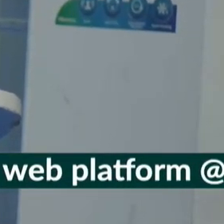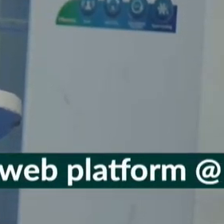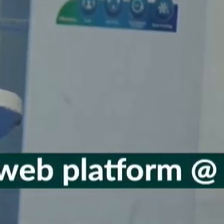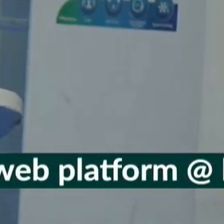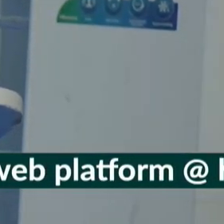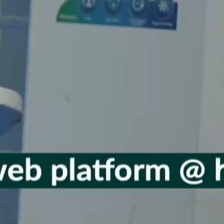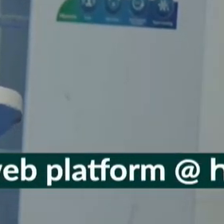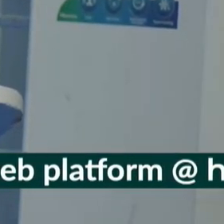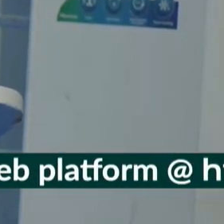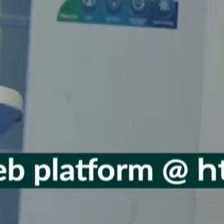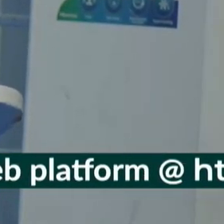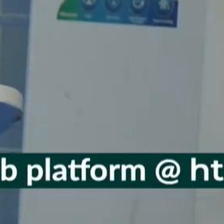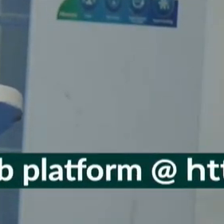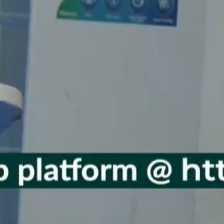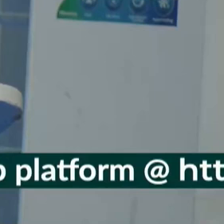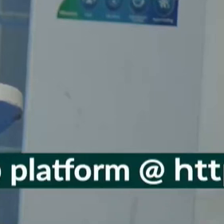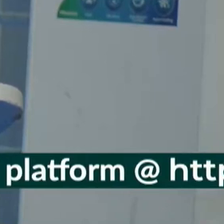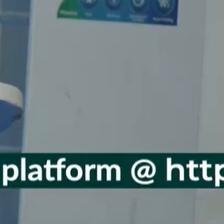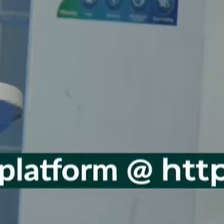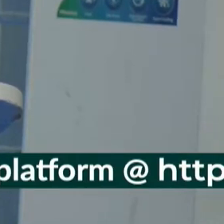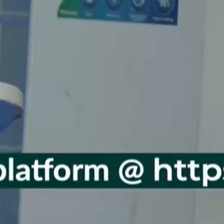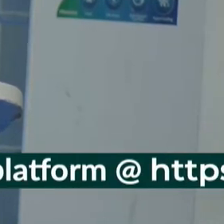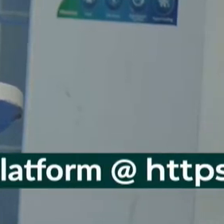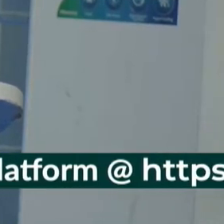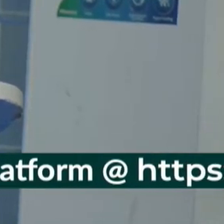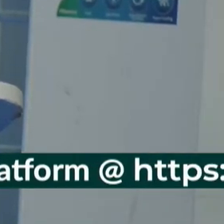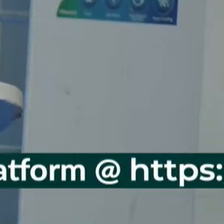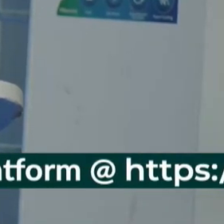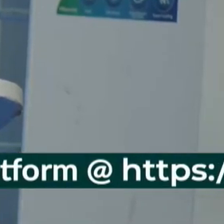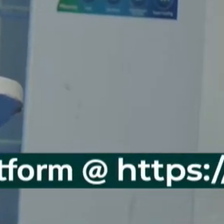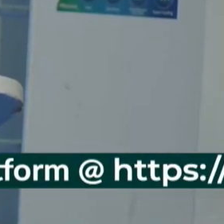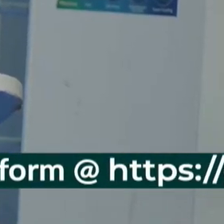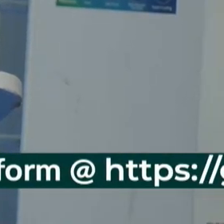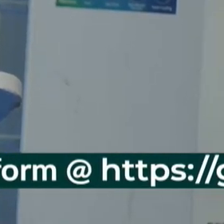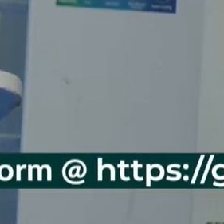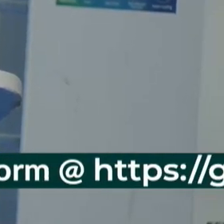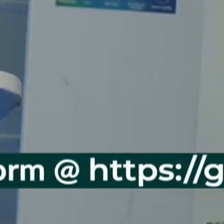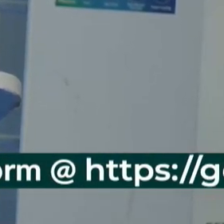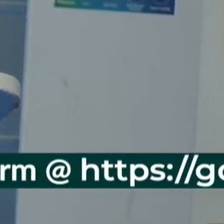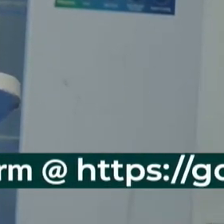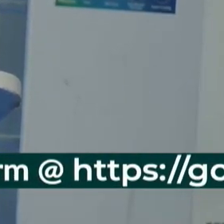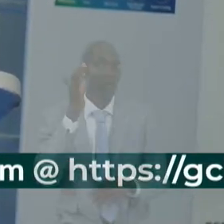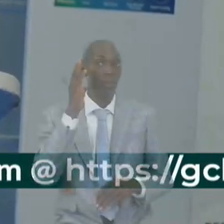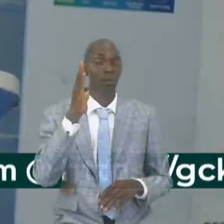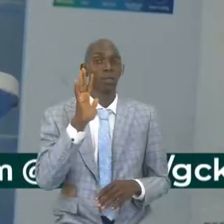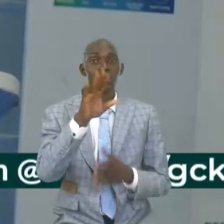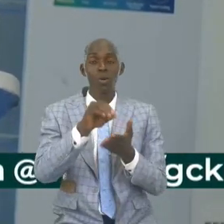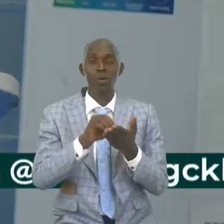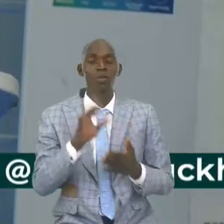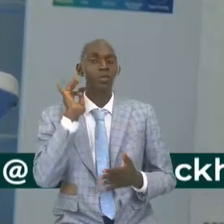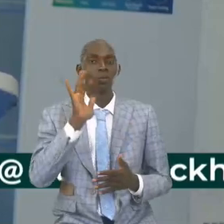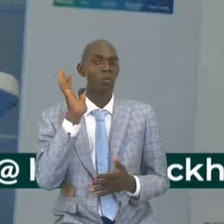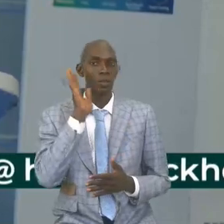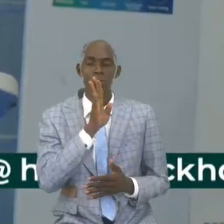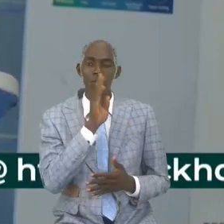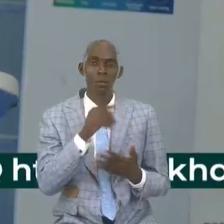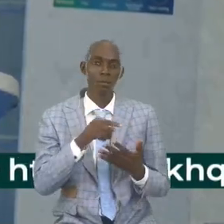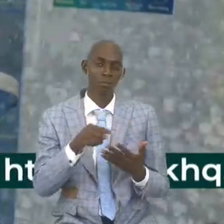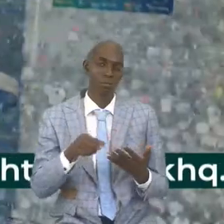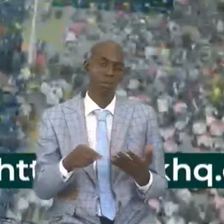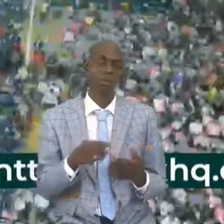Ce soir, c'est la soirée des prodiges. Et nous allons écouter des témoignages. Pour toi aussi,